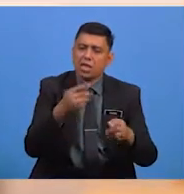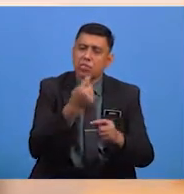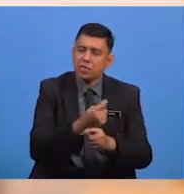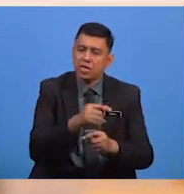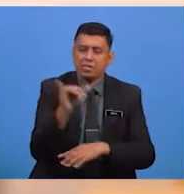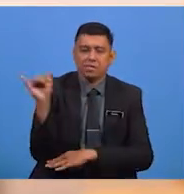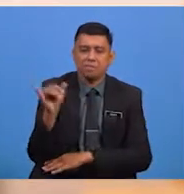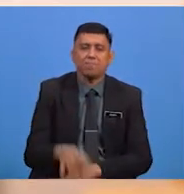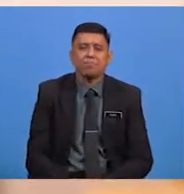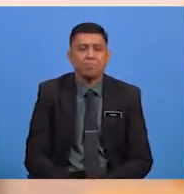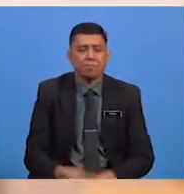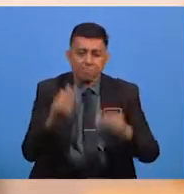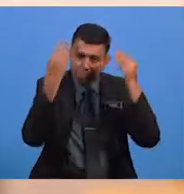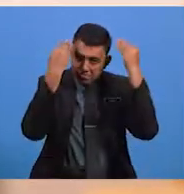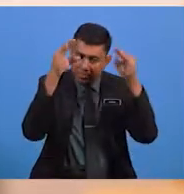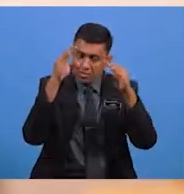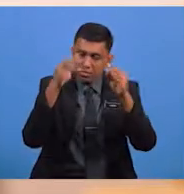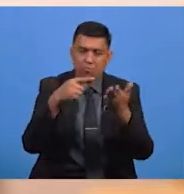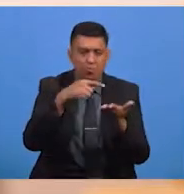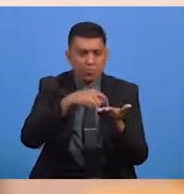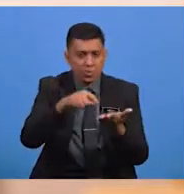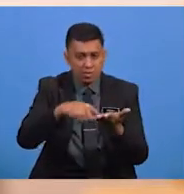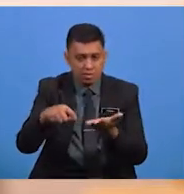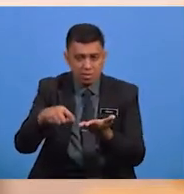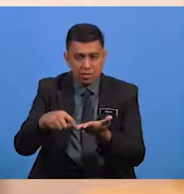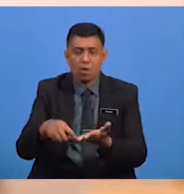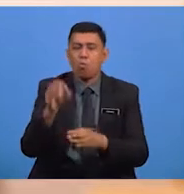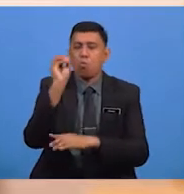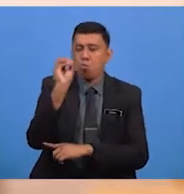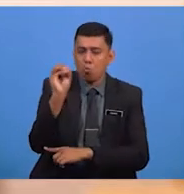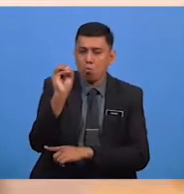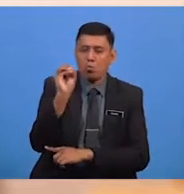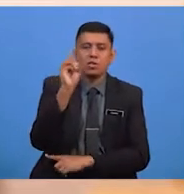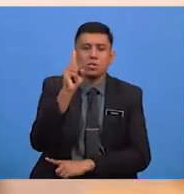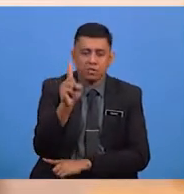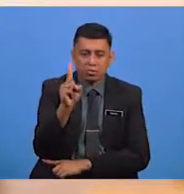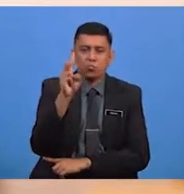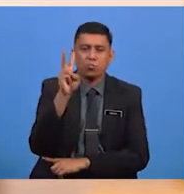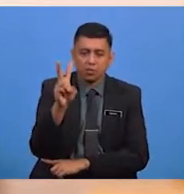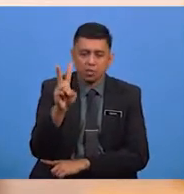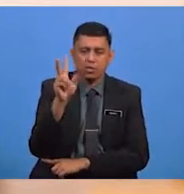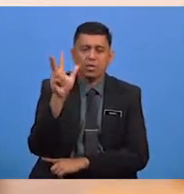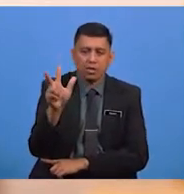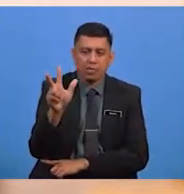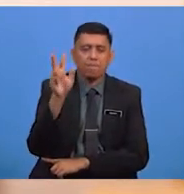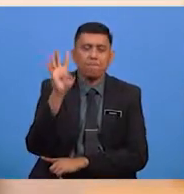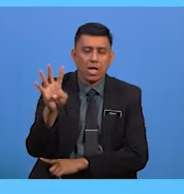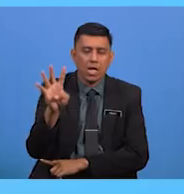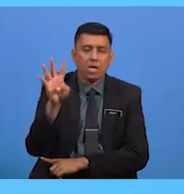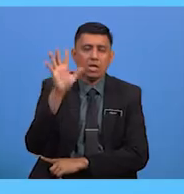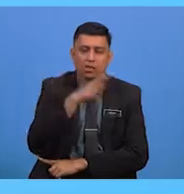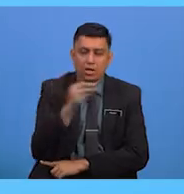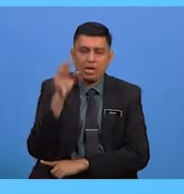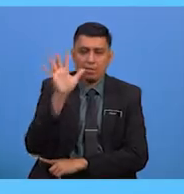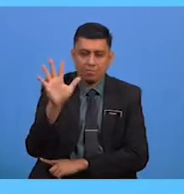Seterusnya, cikgu akan tandakan nombor sifar 1, 2, 3, 4